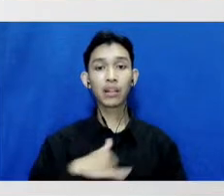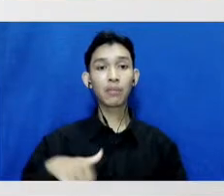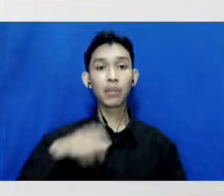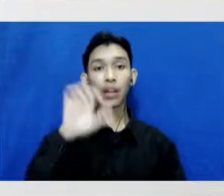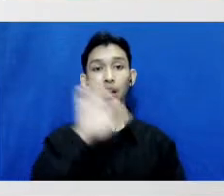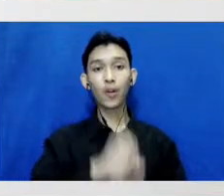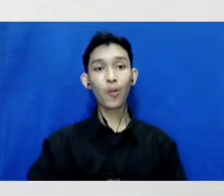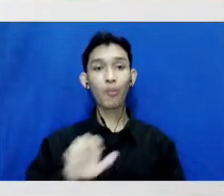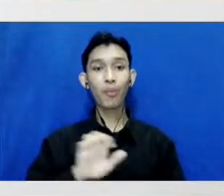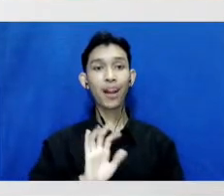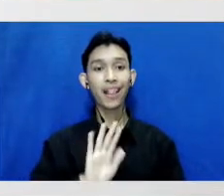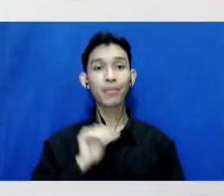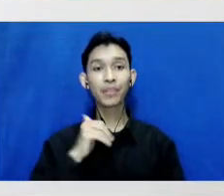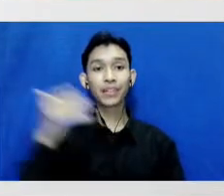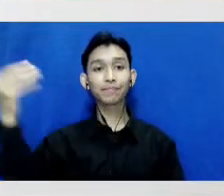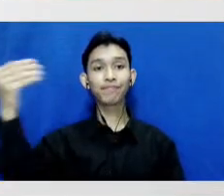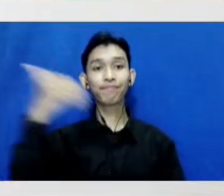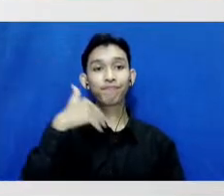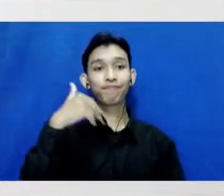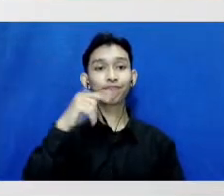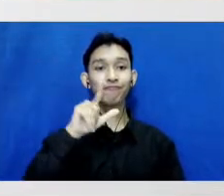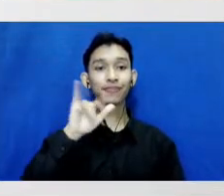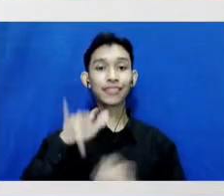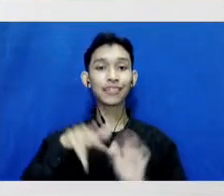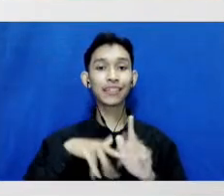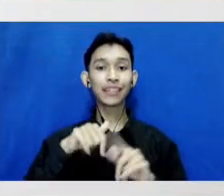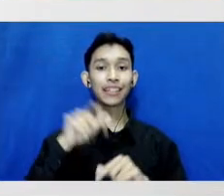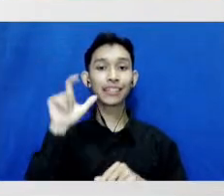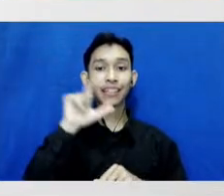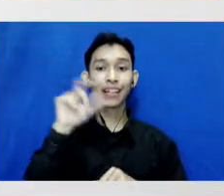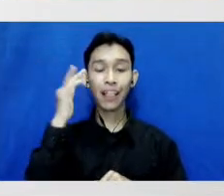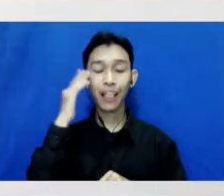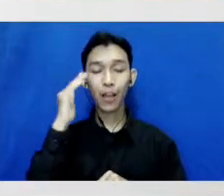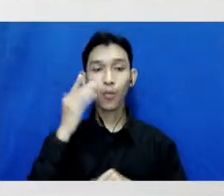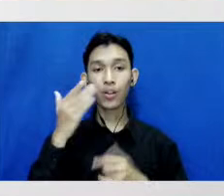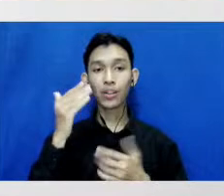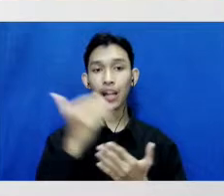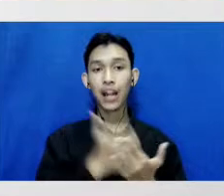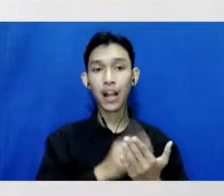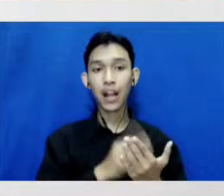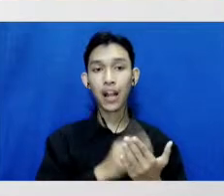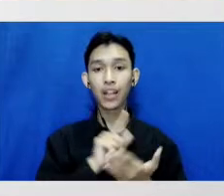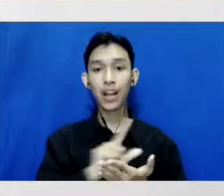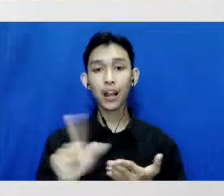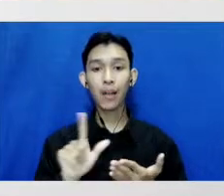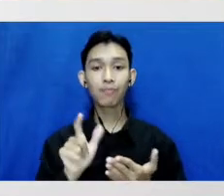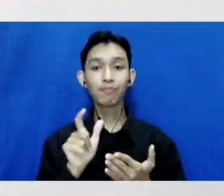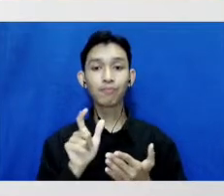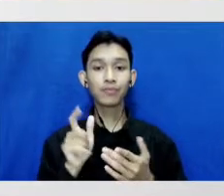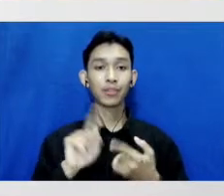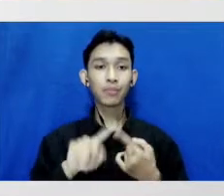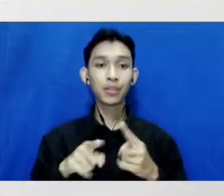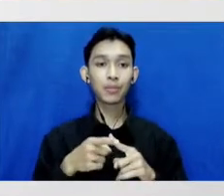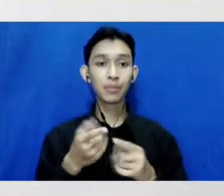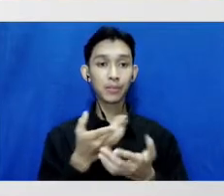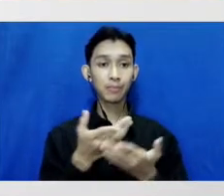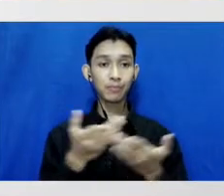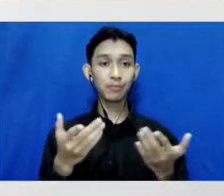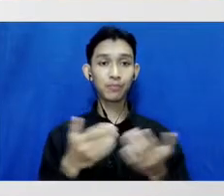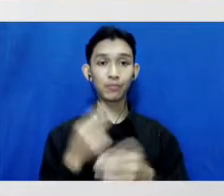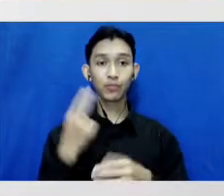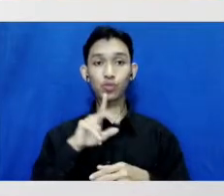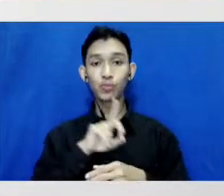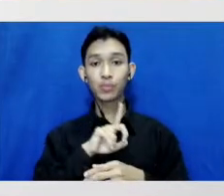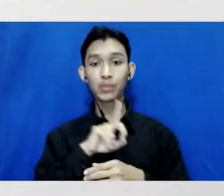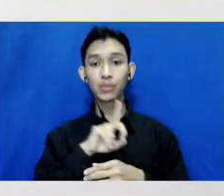Silakan dikunjungi linknya untuk mencari tahu apa saja syarat yang mesti dilengkapi oleh teman-teman jurnalis. Untuk